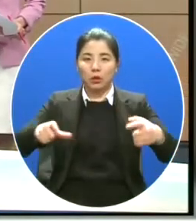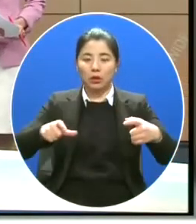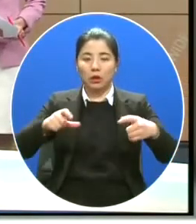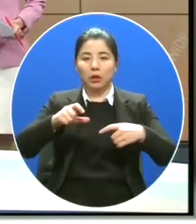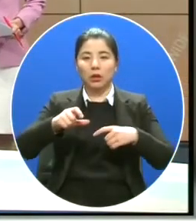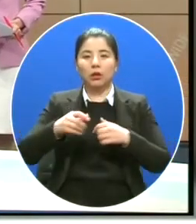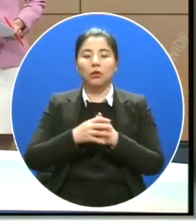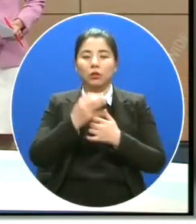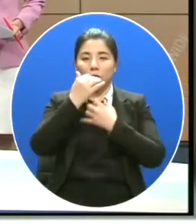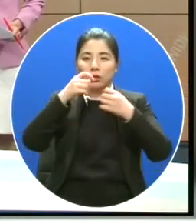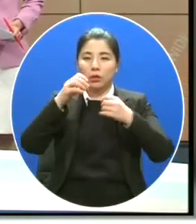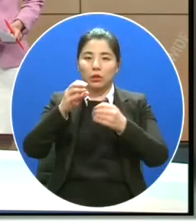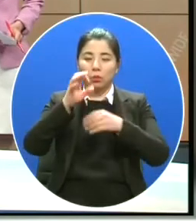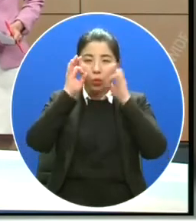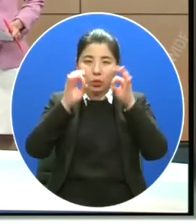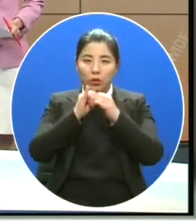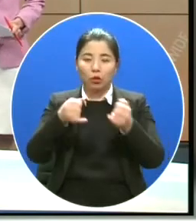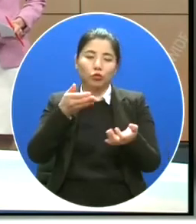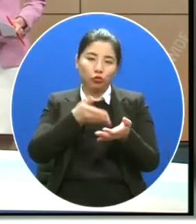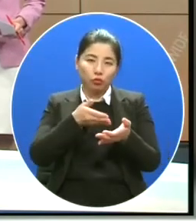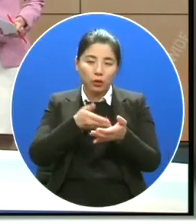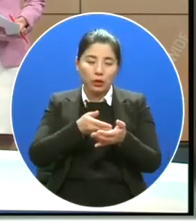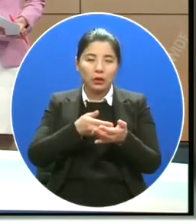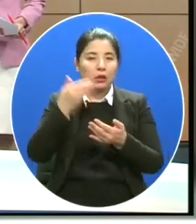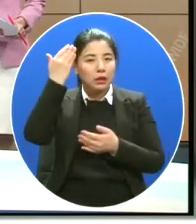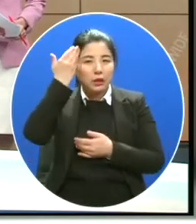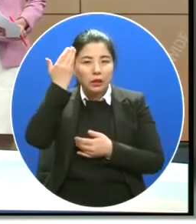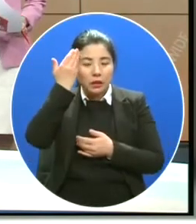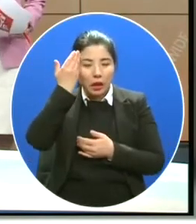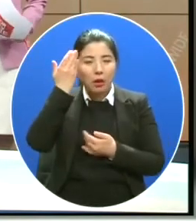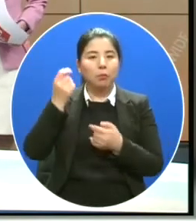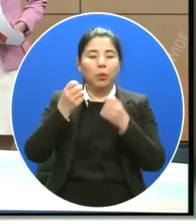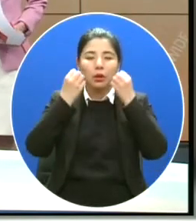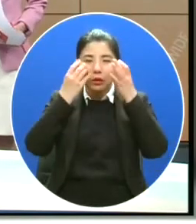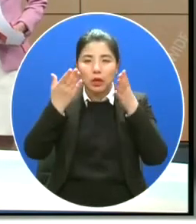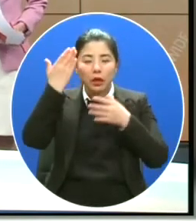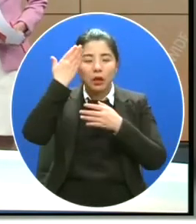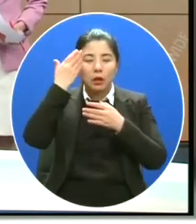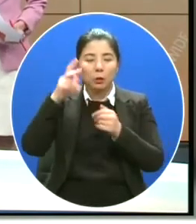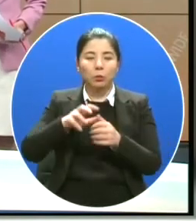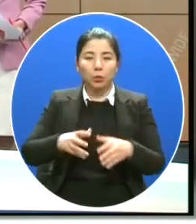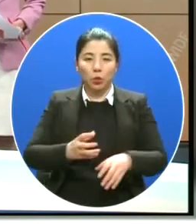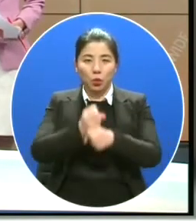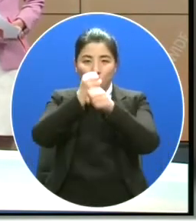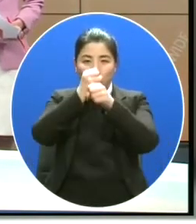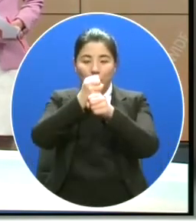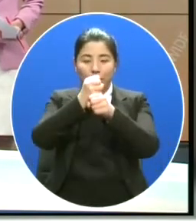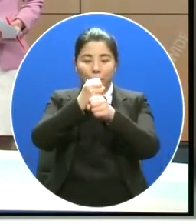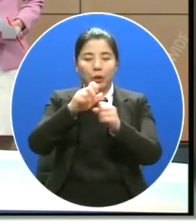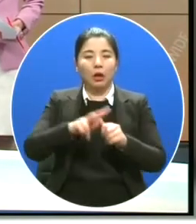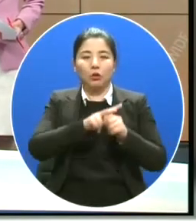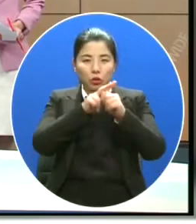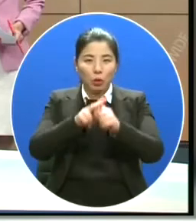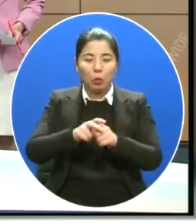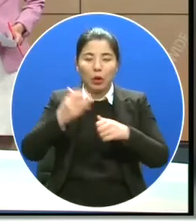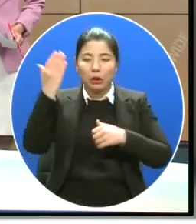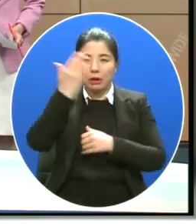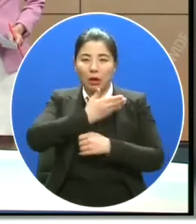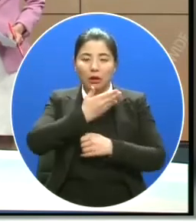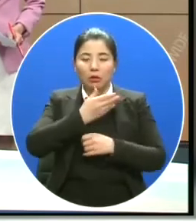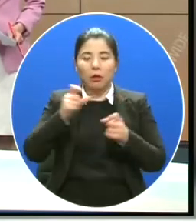충북 지역 시청자에게 뉴스, 시사, 교양 등 신개념 종합 정보를 신속하고